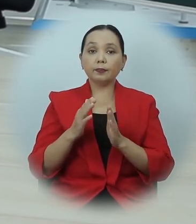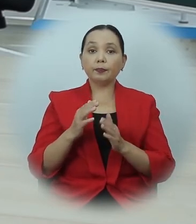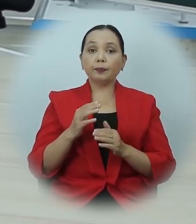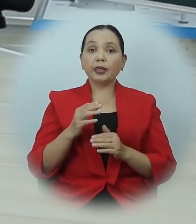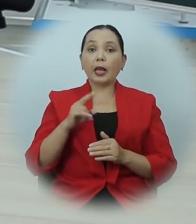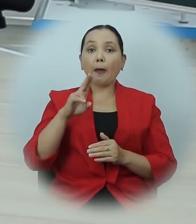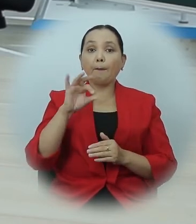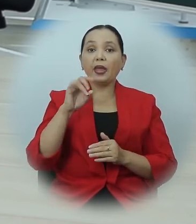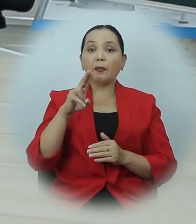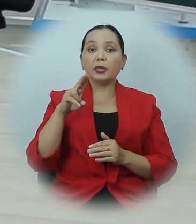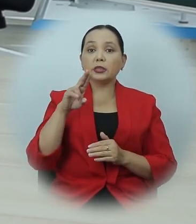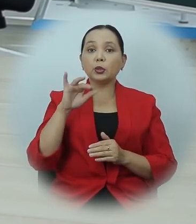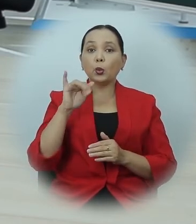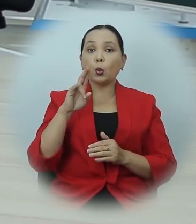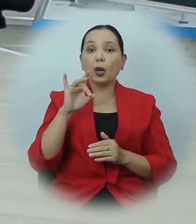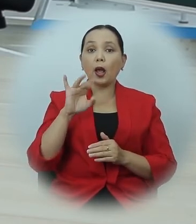перпендикуляр